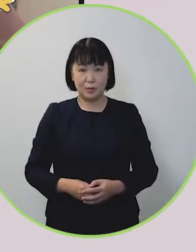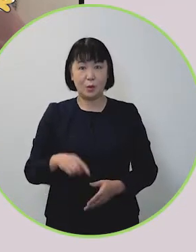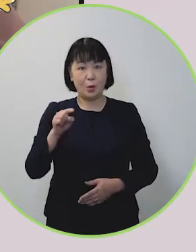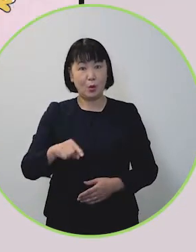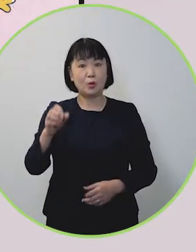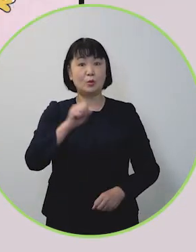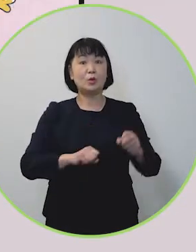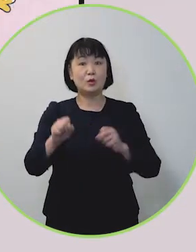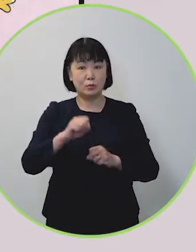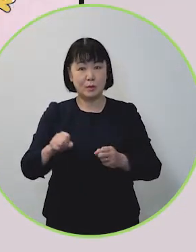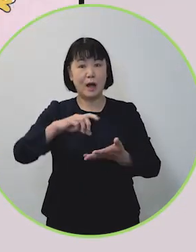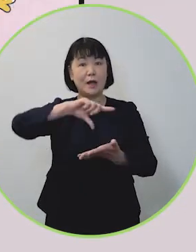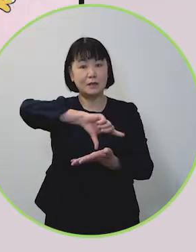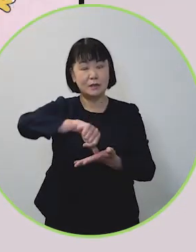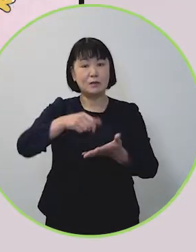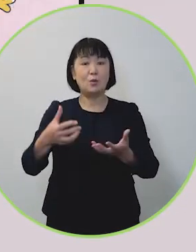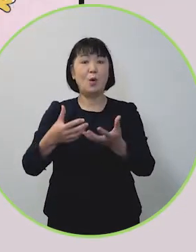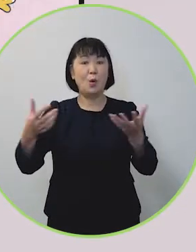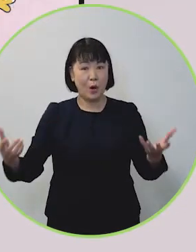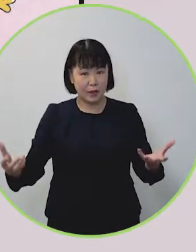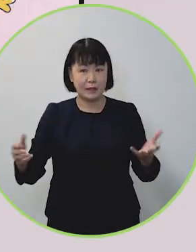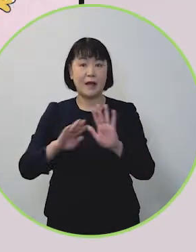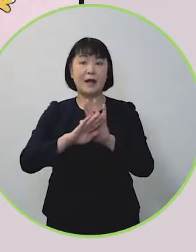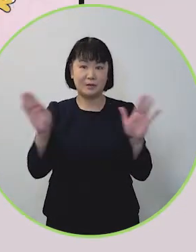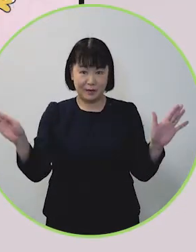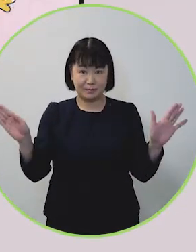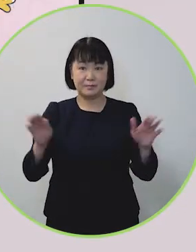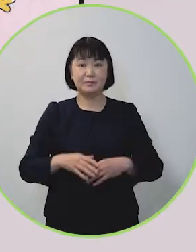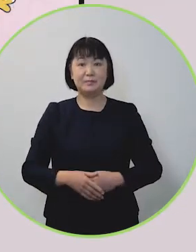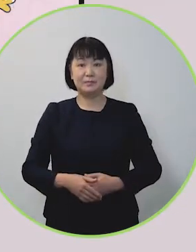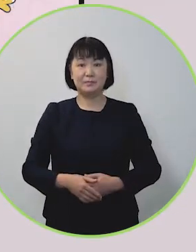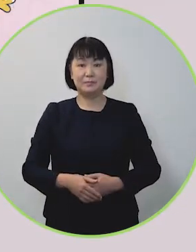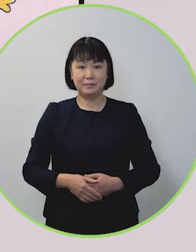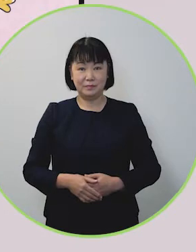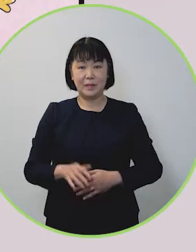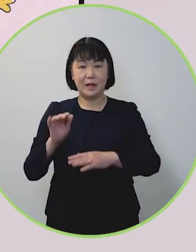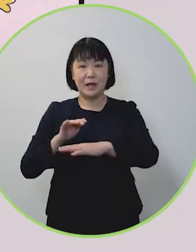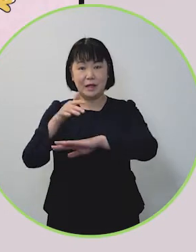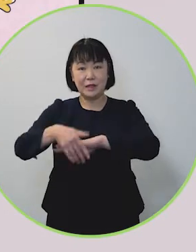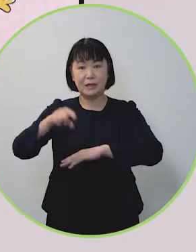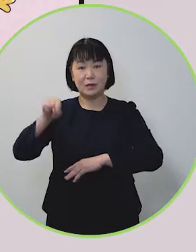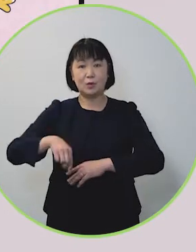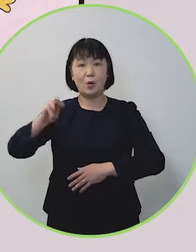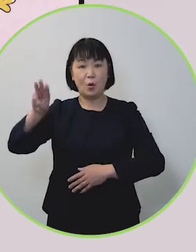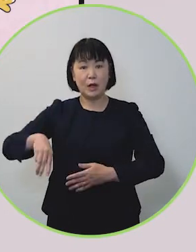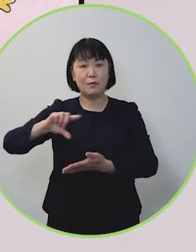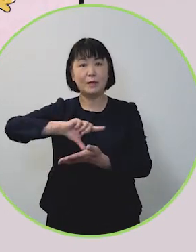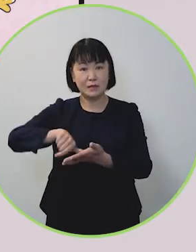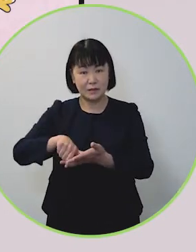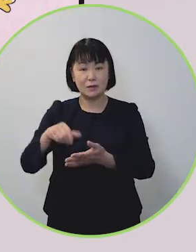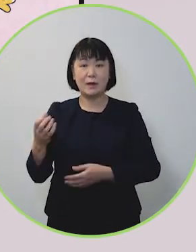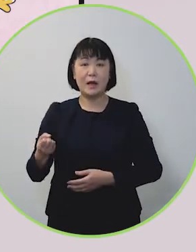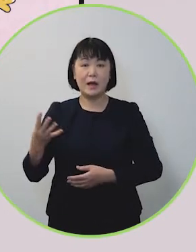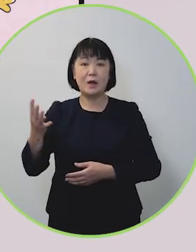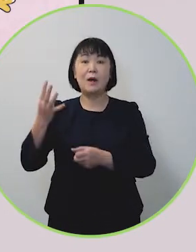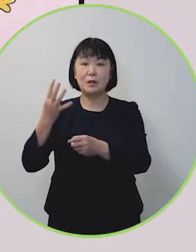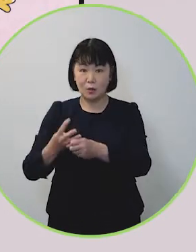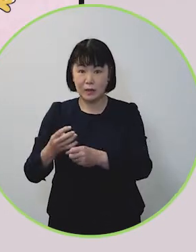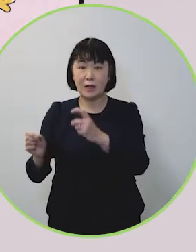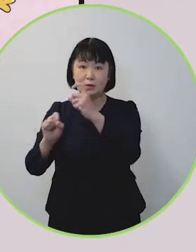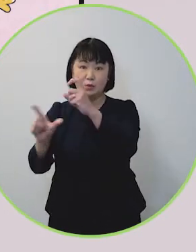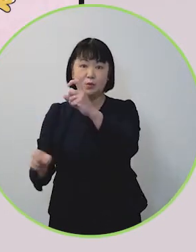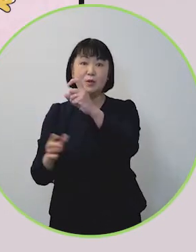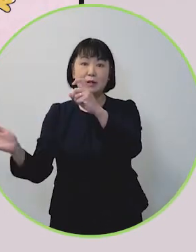この取り組みは地区ごとで2段階でスタートするな滝ノ間はちくわ例は米10月